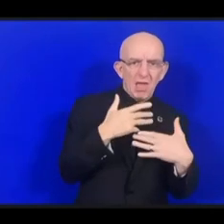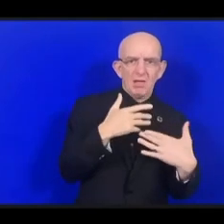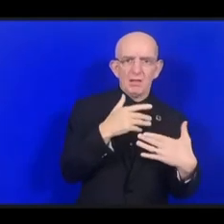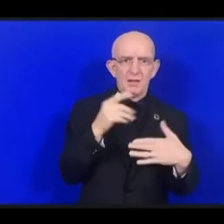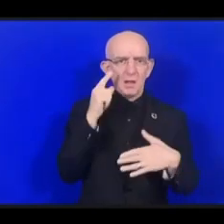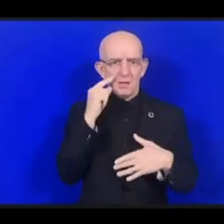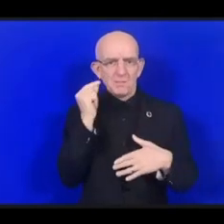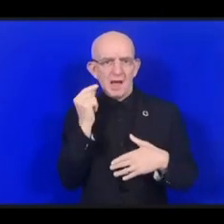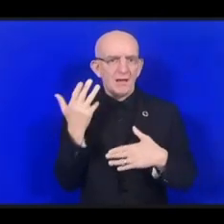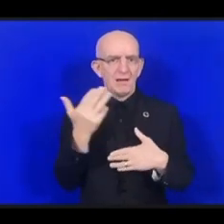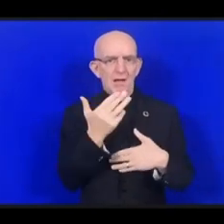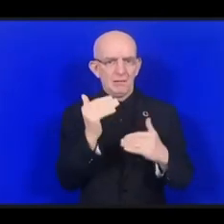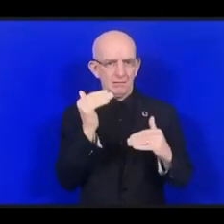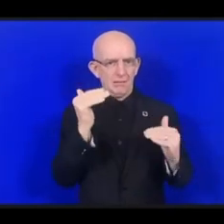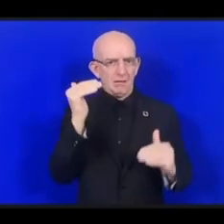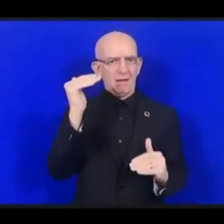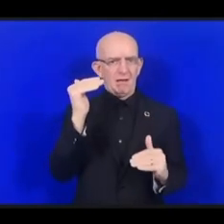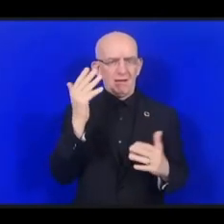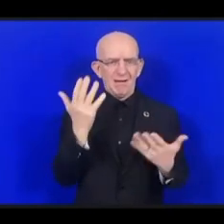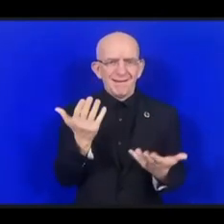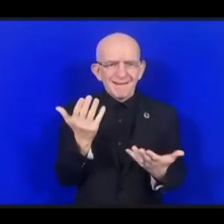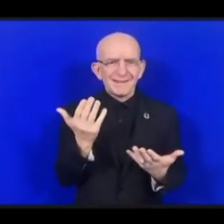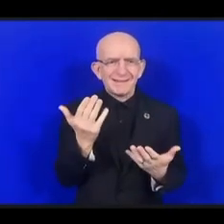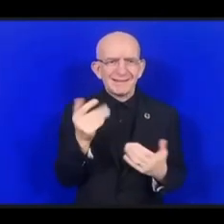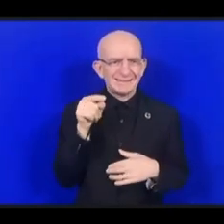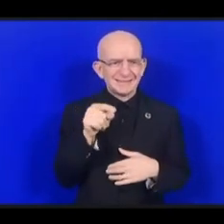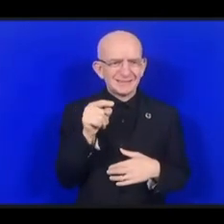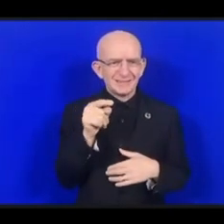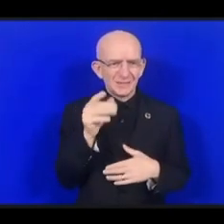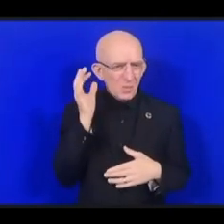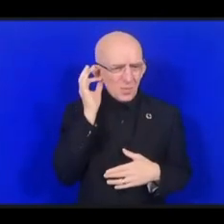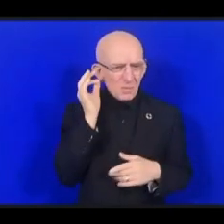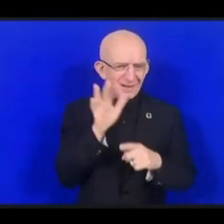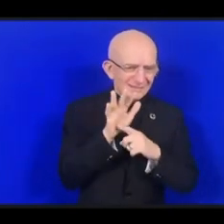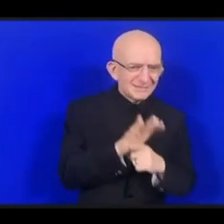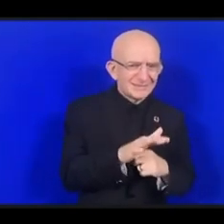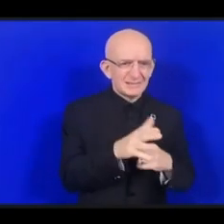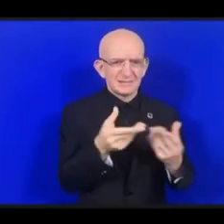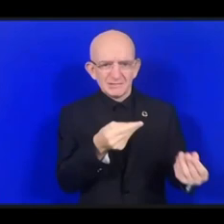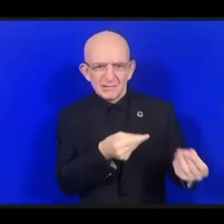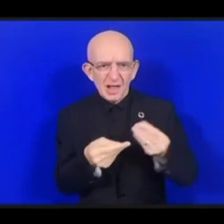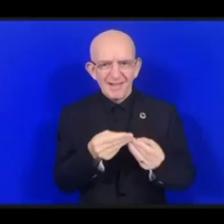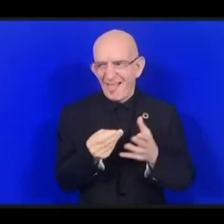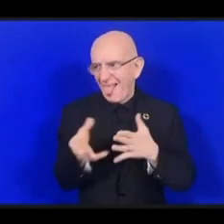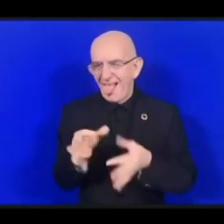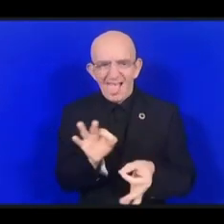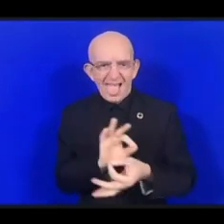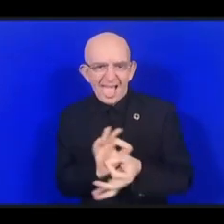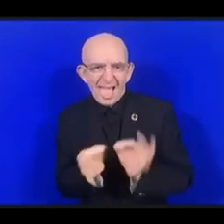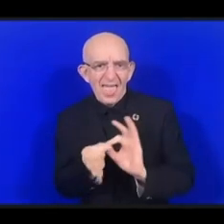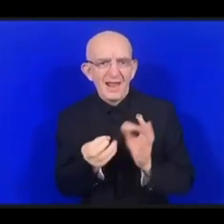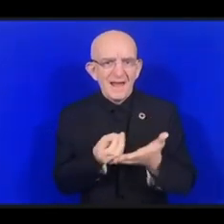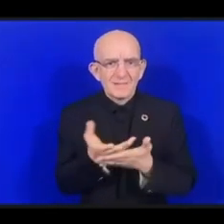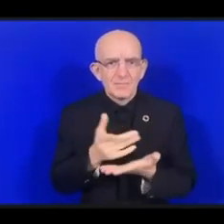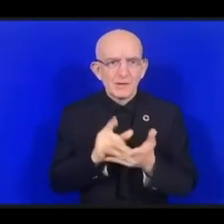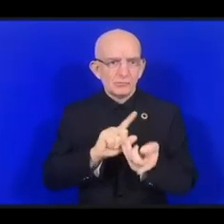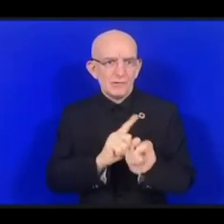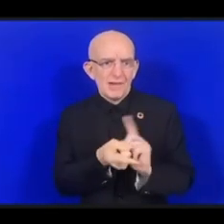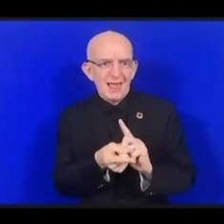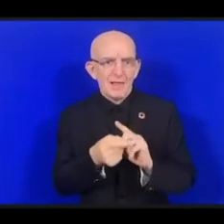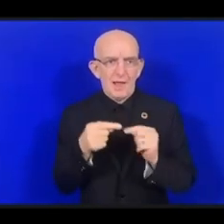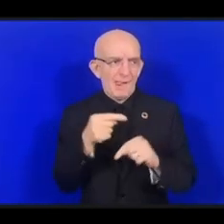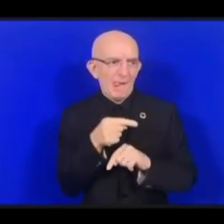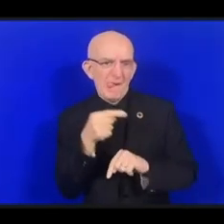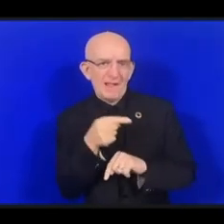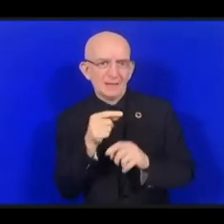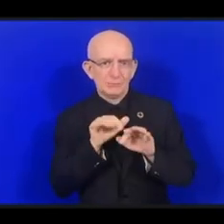谎言在网上像野火一样蔓延，并助长了冲突和大规模的暴行，造成了灾难性的后